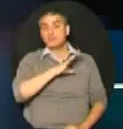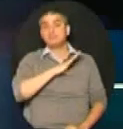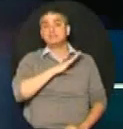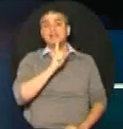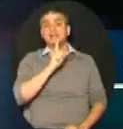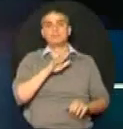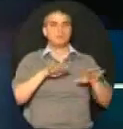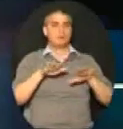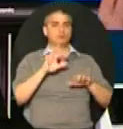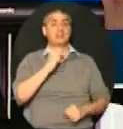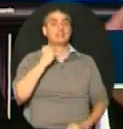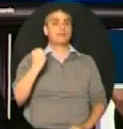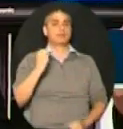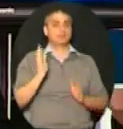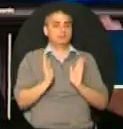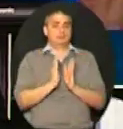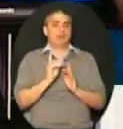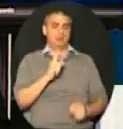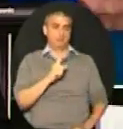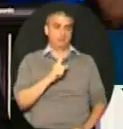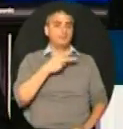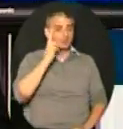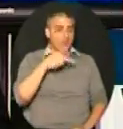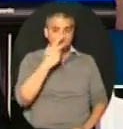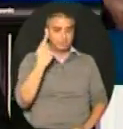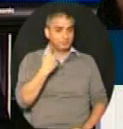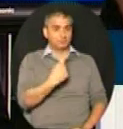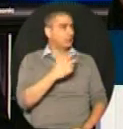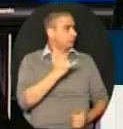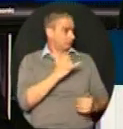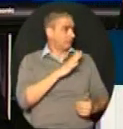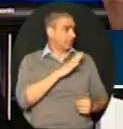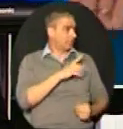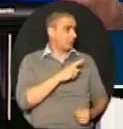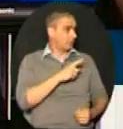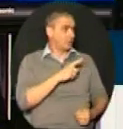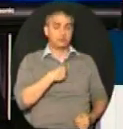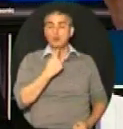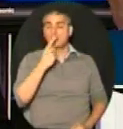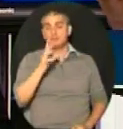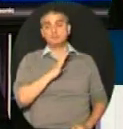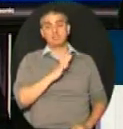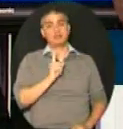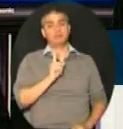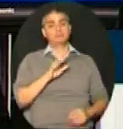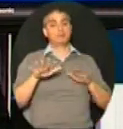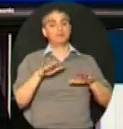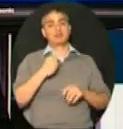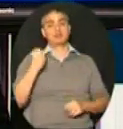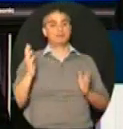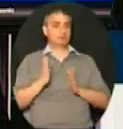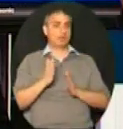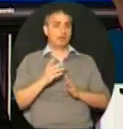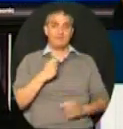מסכנים את ממשלת הימין הצרה ויכולים להביא על עצמם. יש עכשיו סכנה? אני רק אומר, הם מסכנים את ממשלת הימין